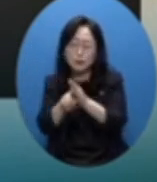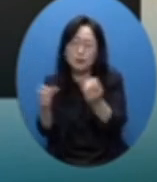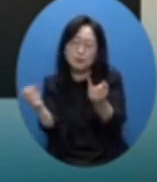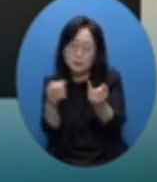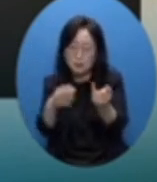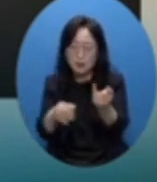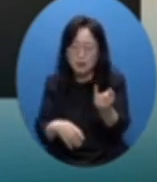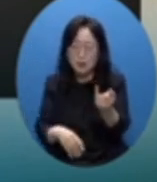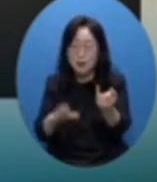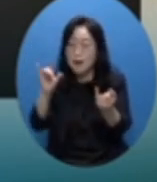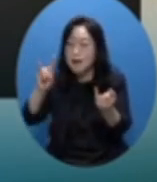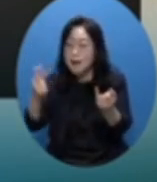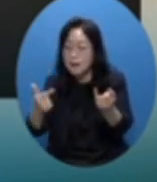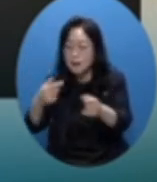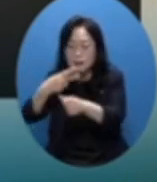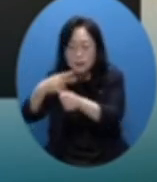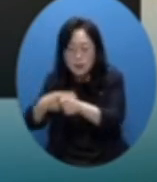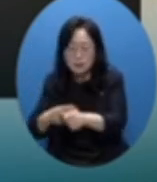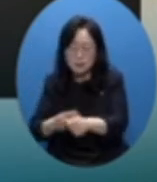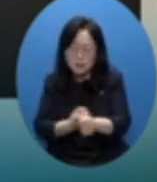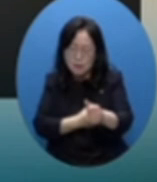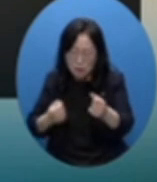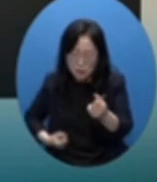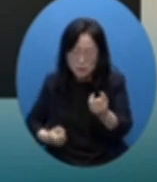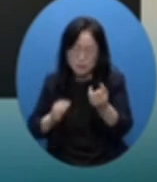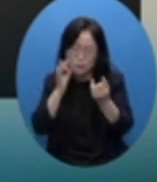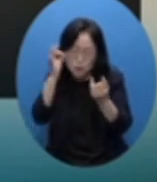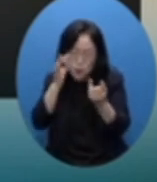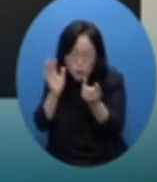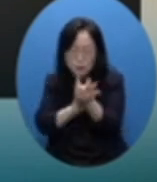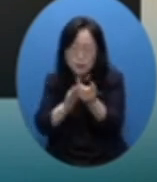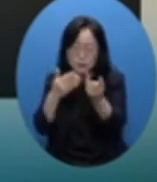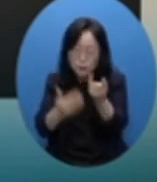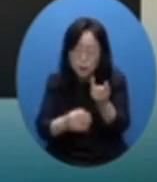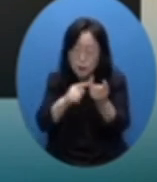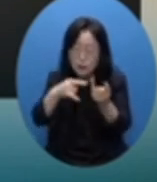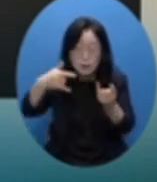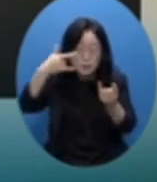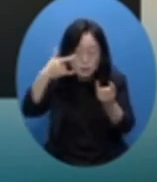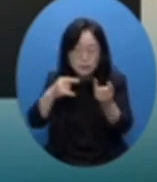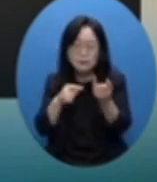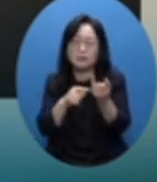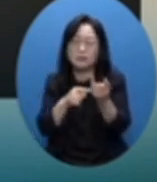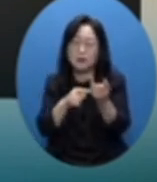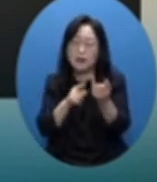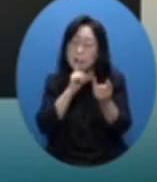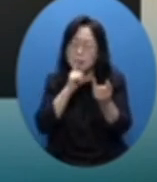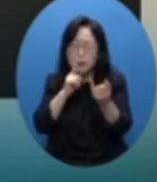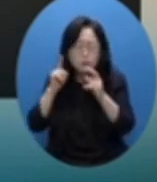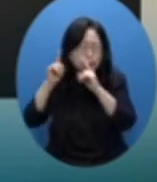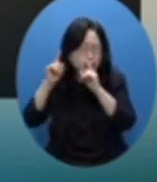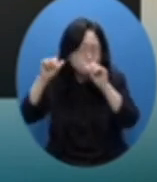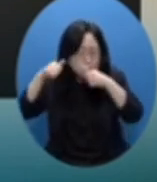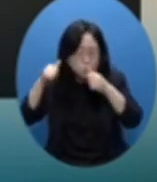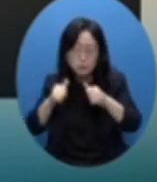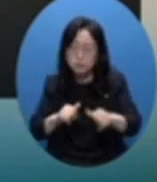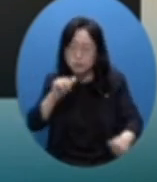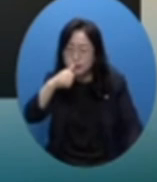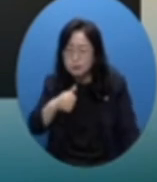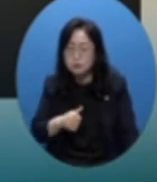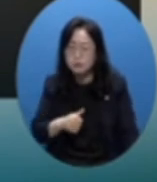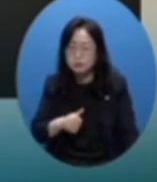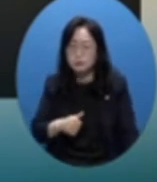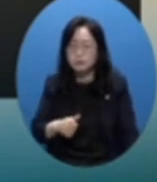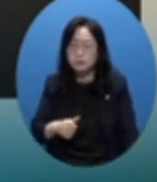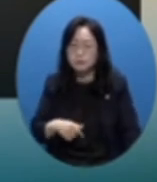설리반 선생님의 헌신적인 노력으로 앞도 보지 못하고 듣지 못하고 말도 의 하는 팝 앞머리 이